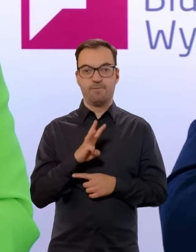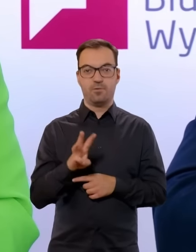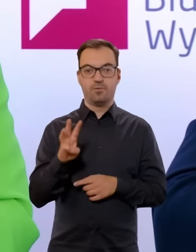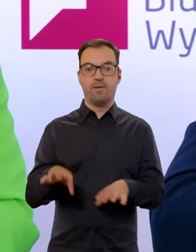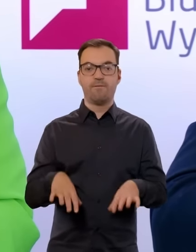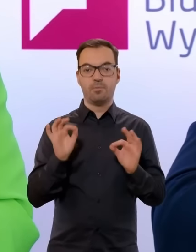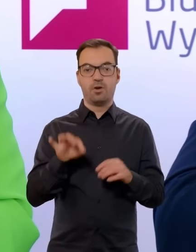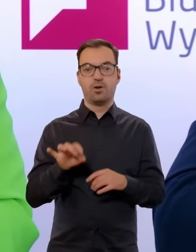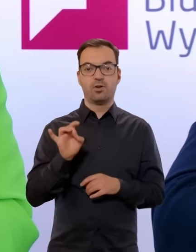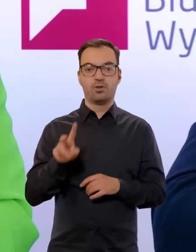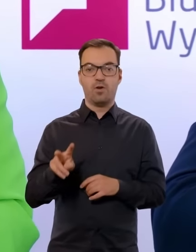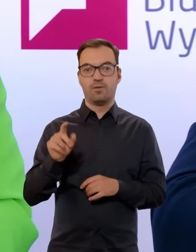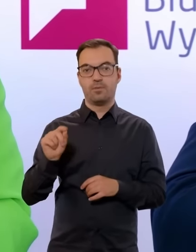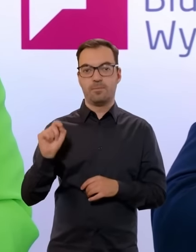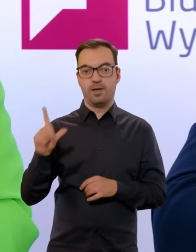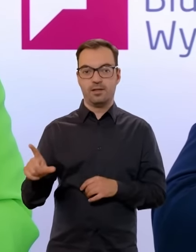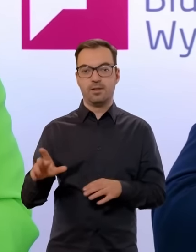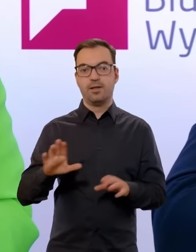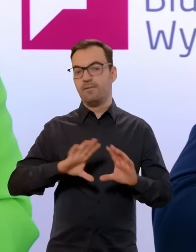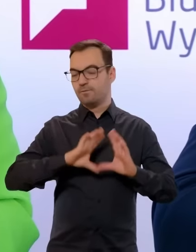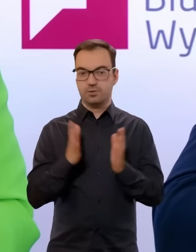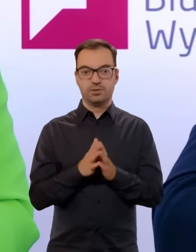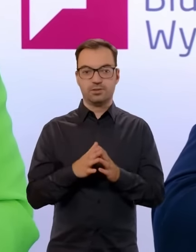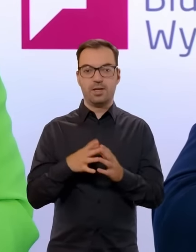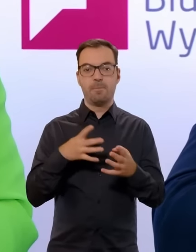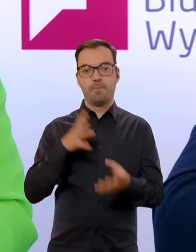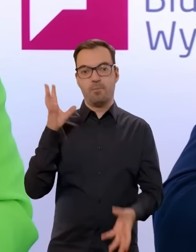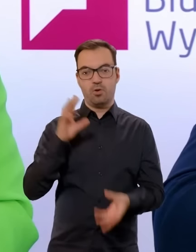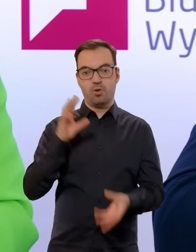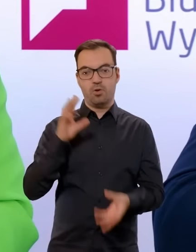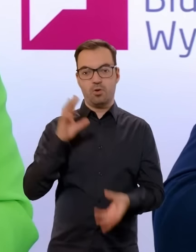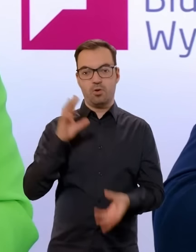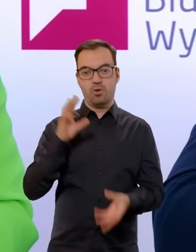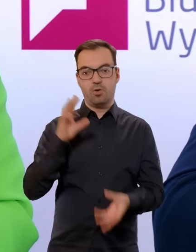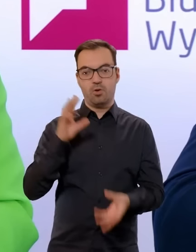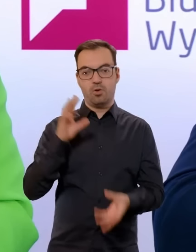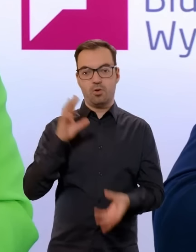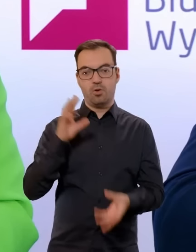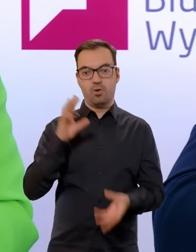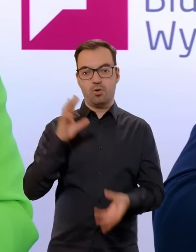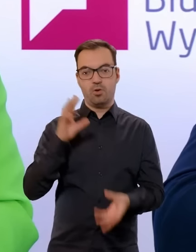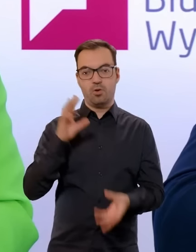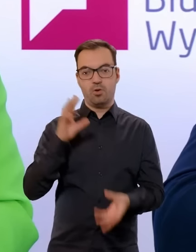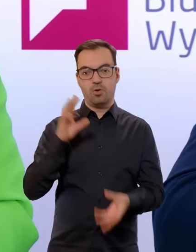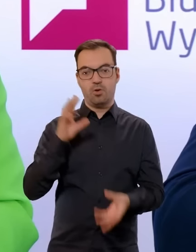wybory.gov.pl będą się pojawiały sukcesywnie wszystkie protokoły najpierw z obwodowych komisji wyborczych.